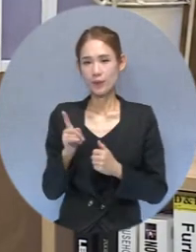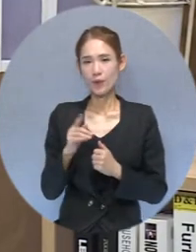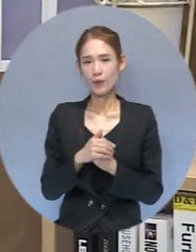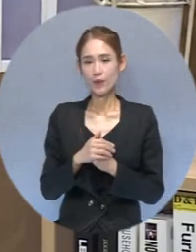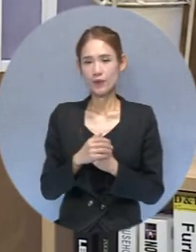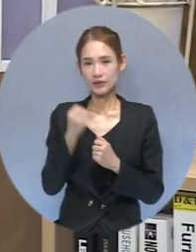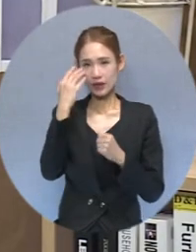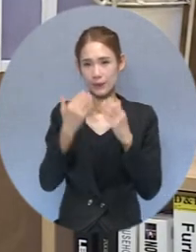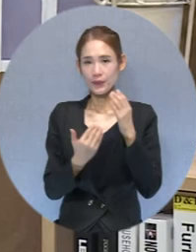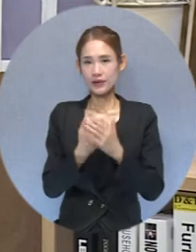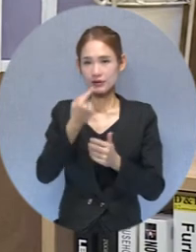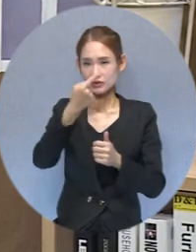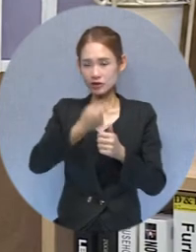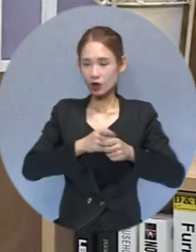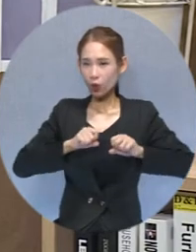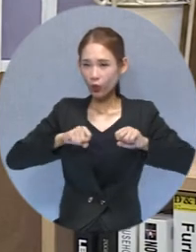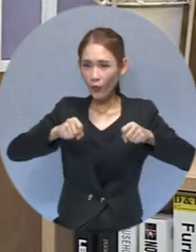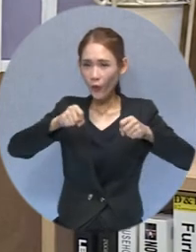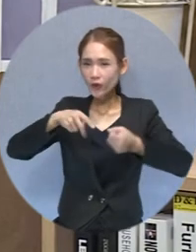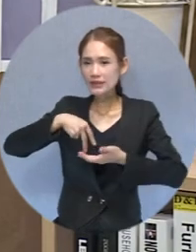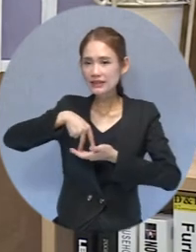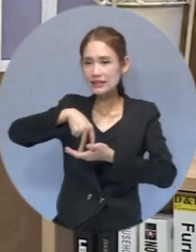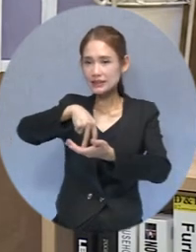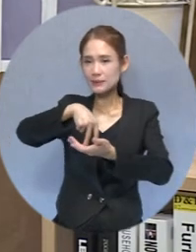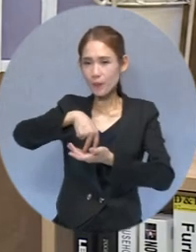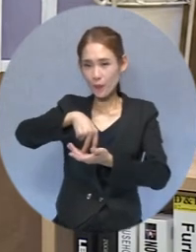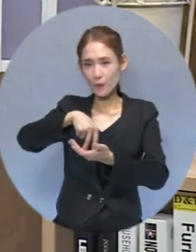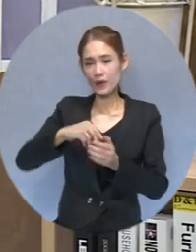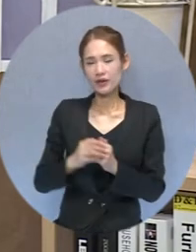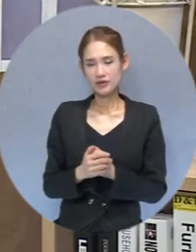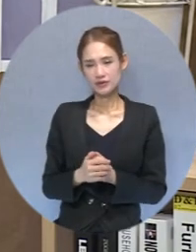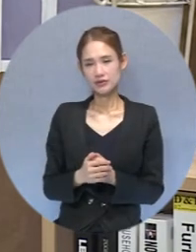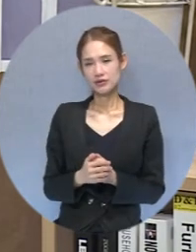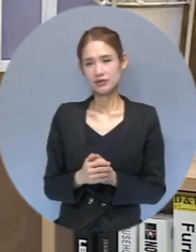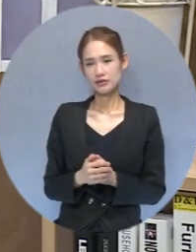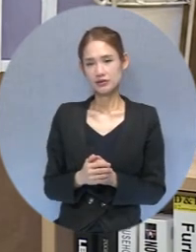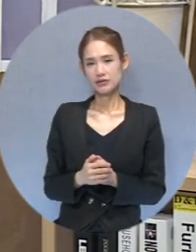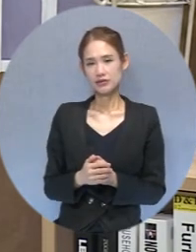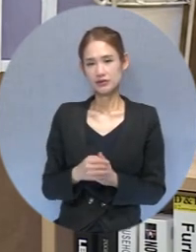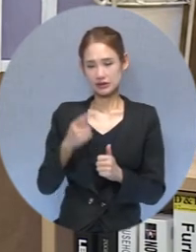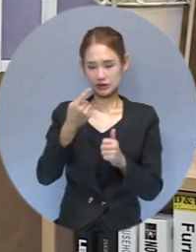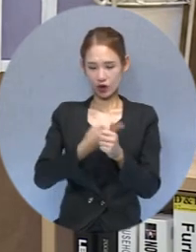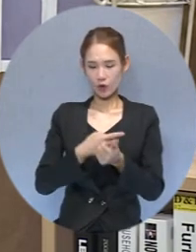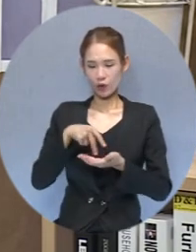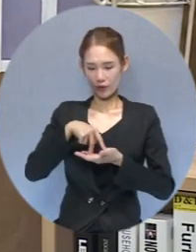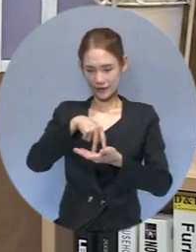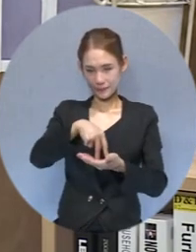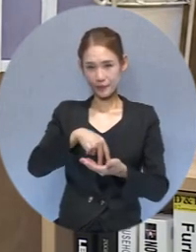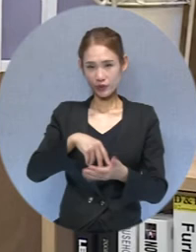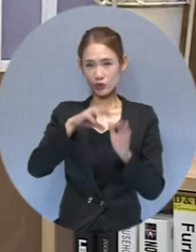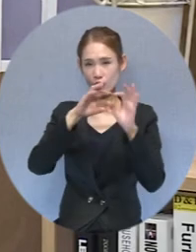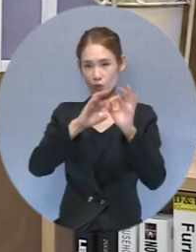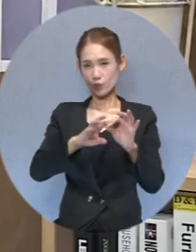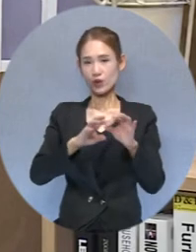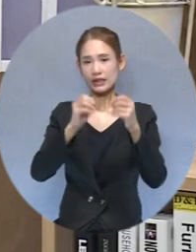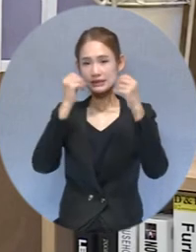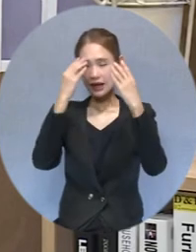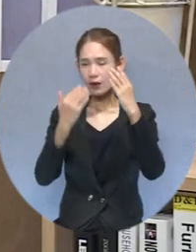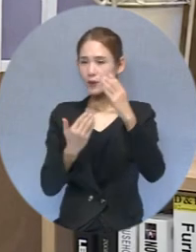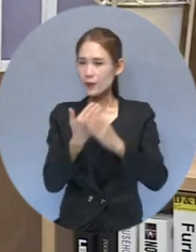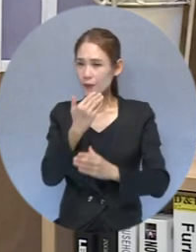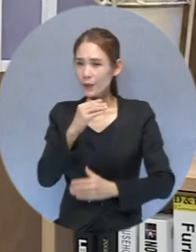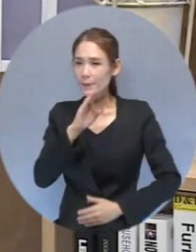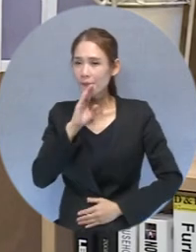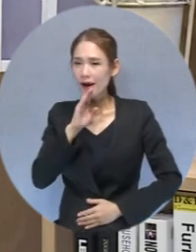네. 전동킥보드가 또 굉장히 이슈가 됐었는데 그만큼 이제 전동킥보드와 관련해서 이게 새롭게